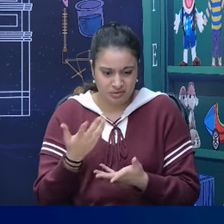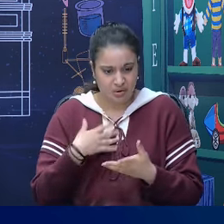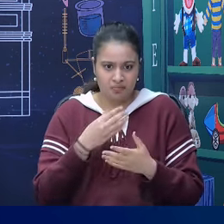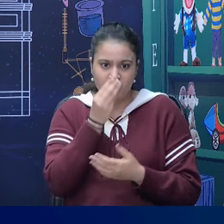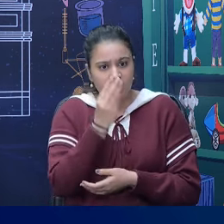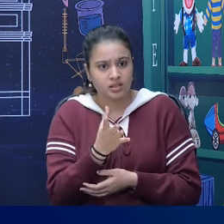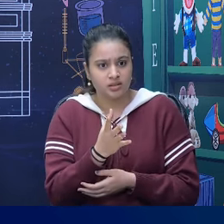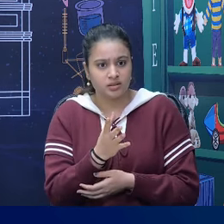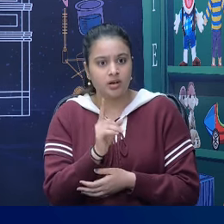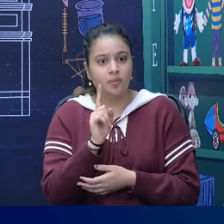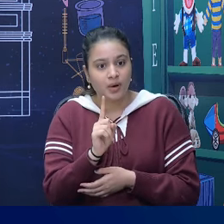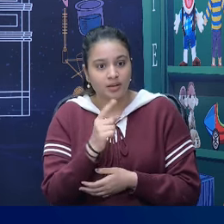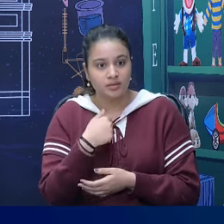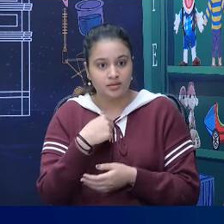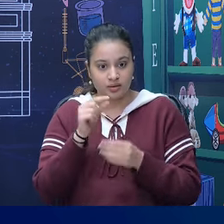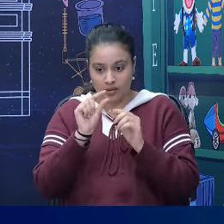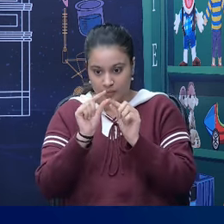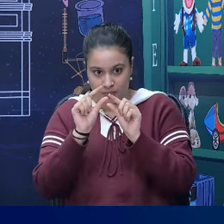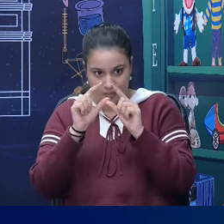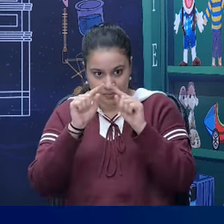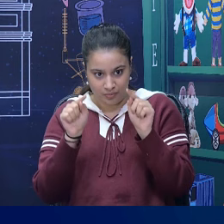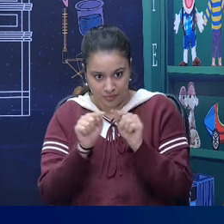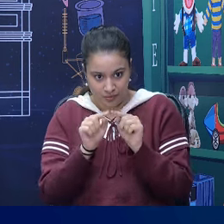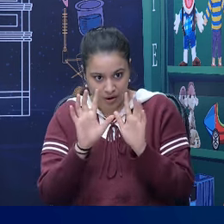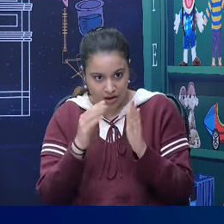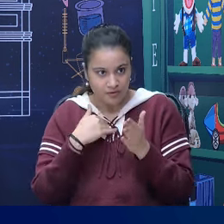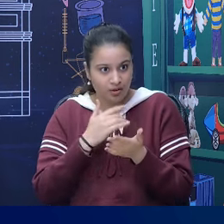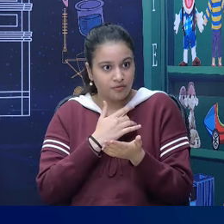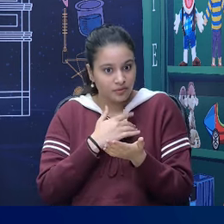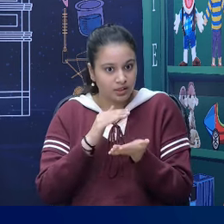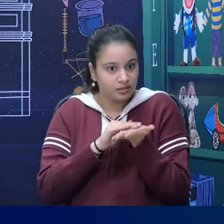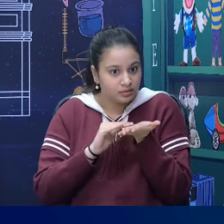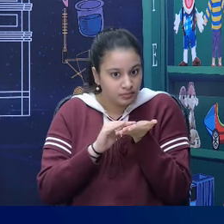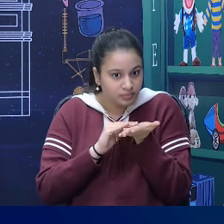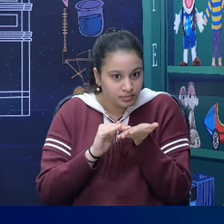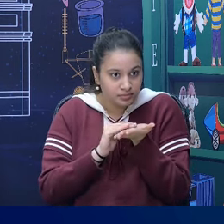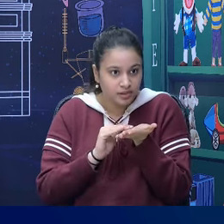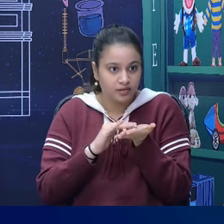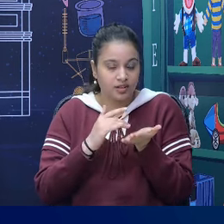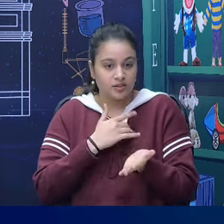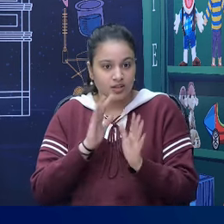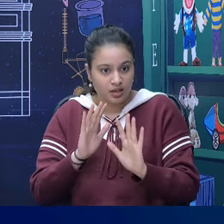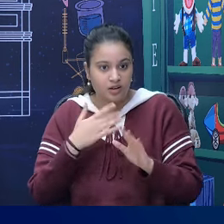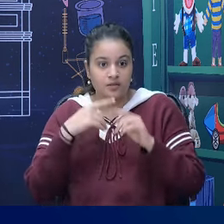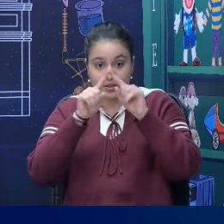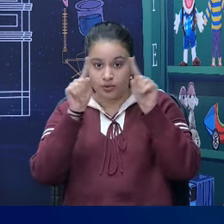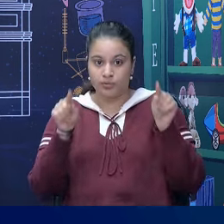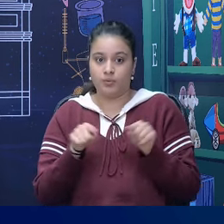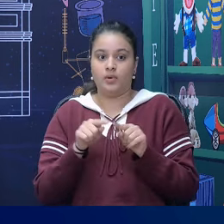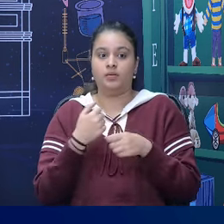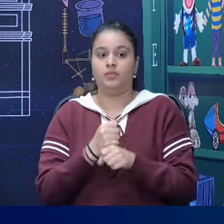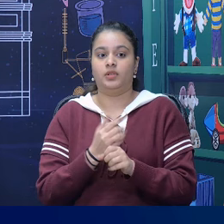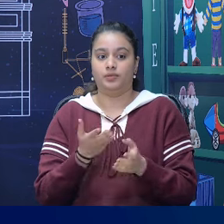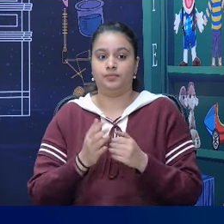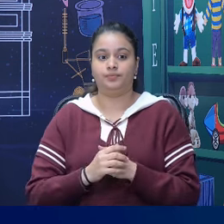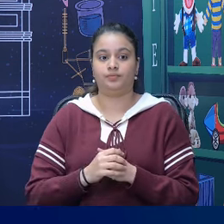लोगे भाई ब्लॉक्स है तो हम महसूस करके भी बना सकते हैं तो थोड़ा चैलेंजिंग करते हैं अपने आप के लिए क्या हम स्क्वायर बना सकते हैं वैसे मैंने मैम के लिए